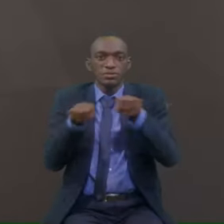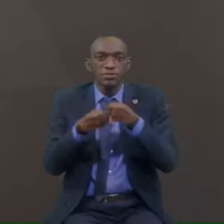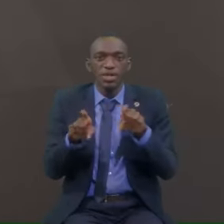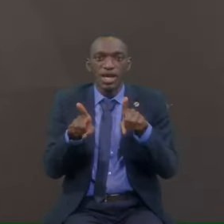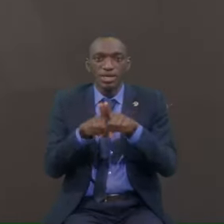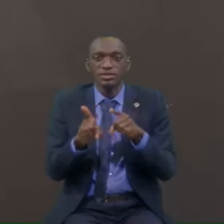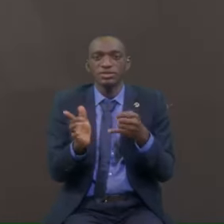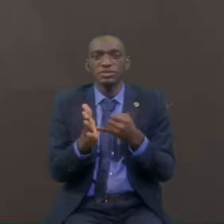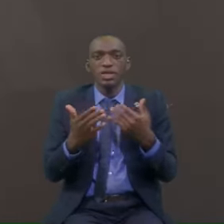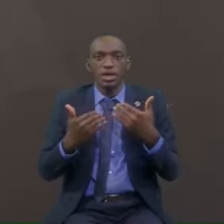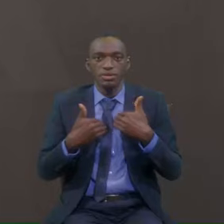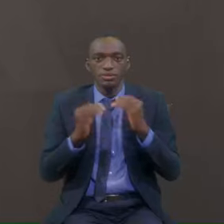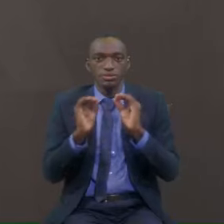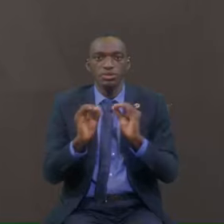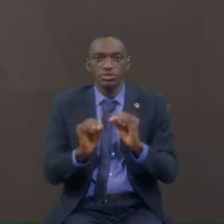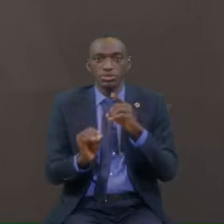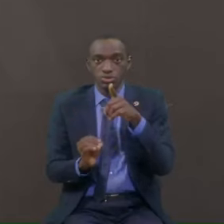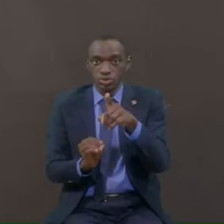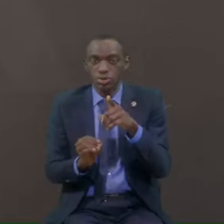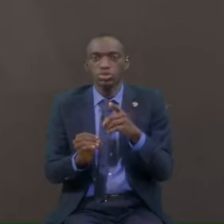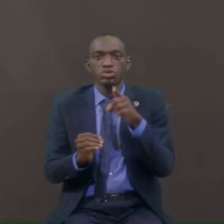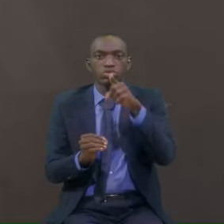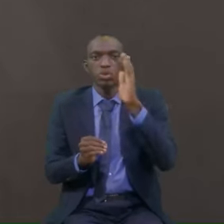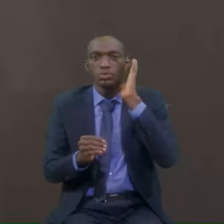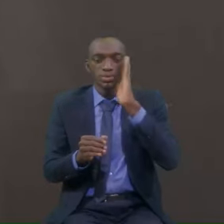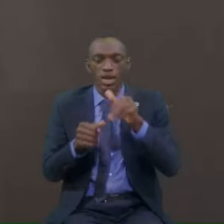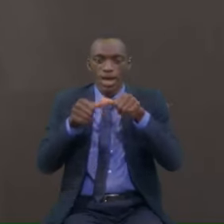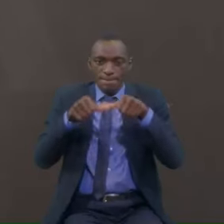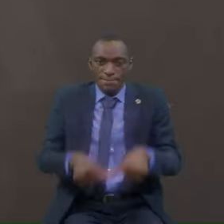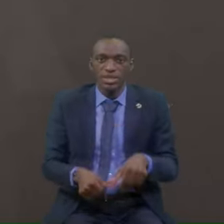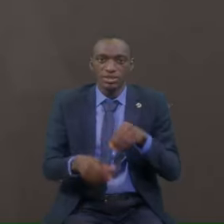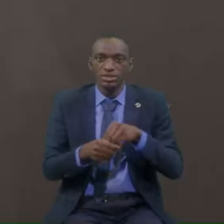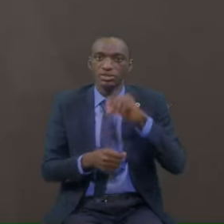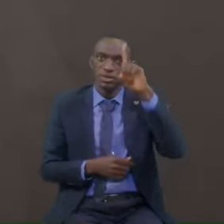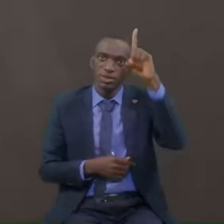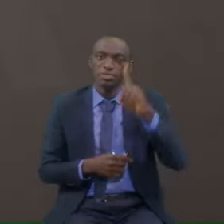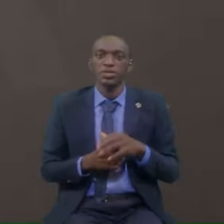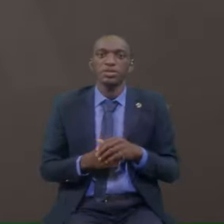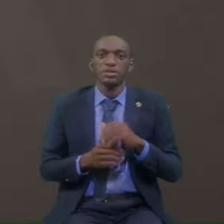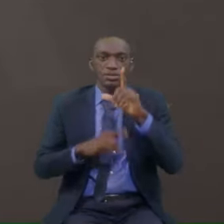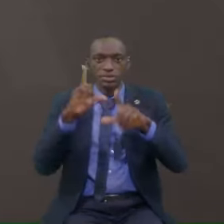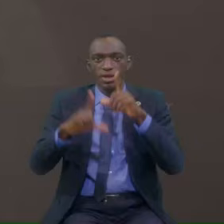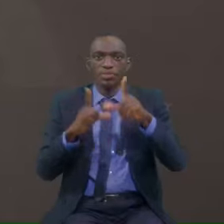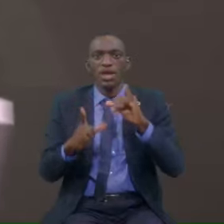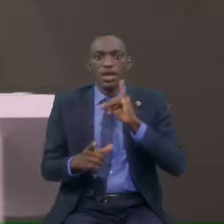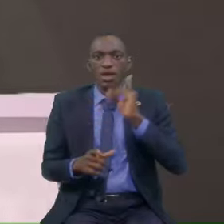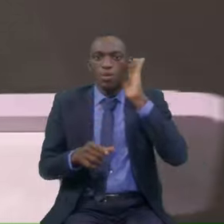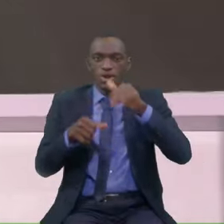un mensonge. Demeurez en lui selon les enseignements qu'elle vous a donnés. Je vais demeurer.